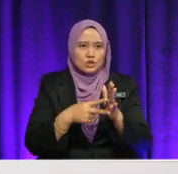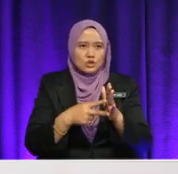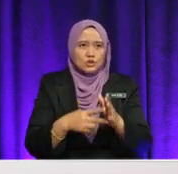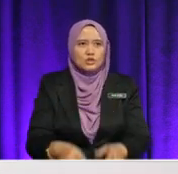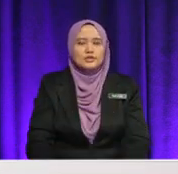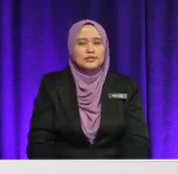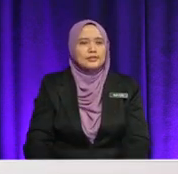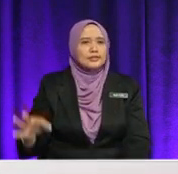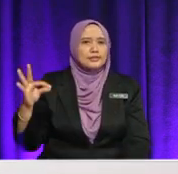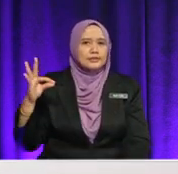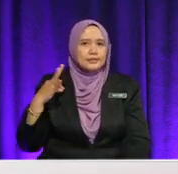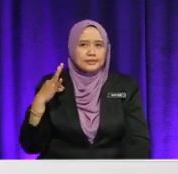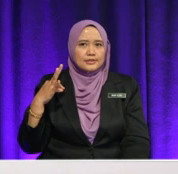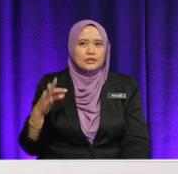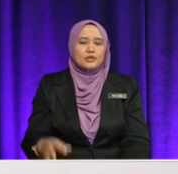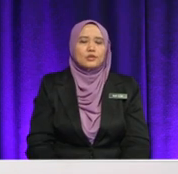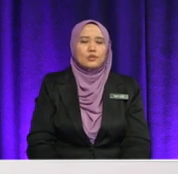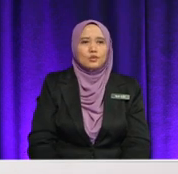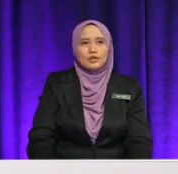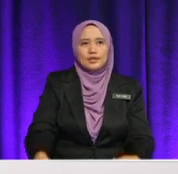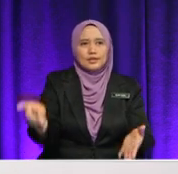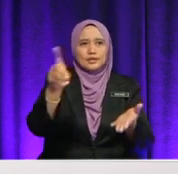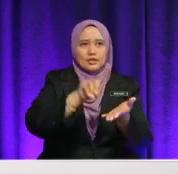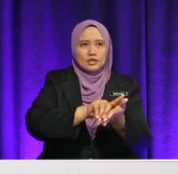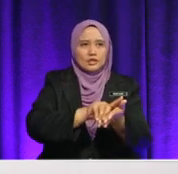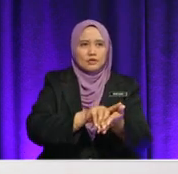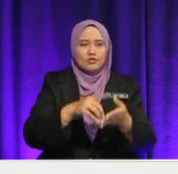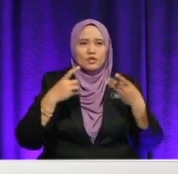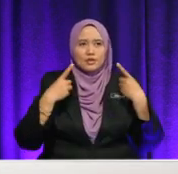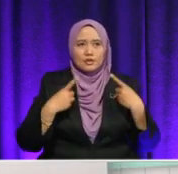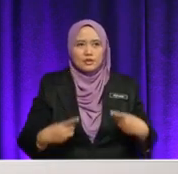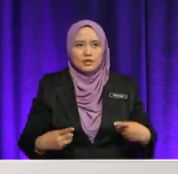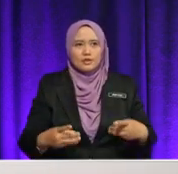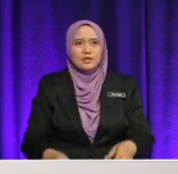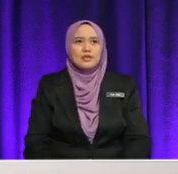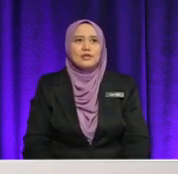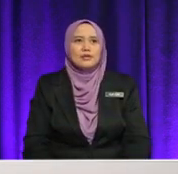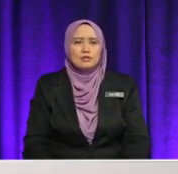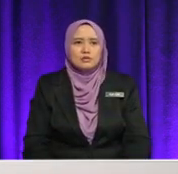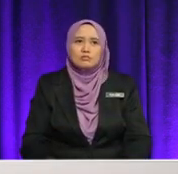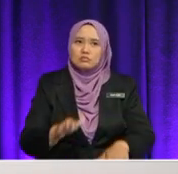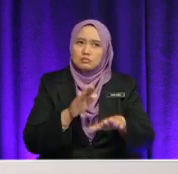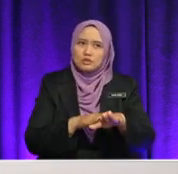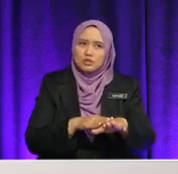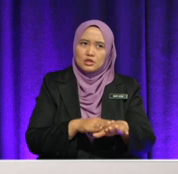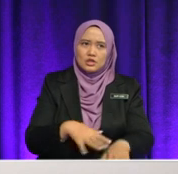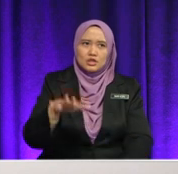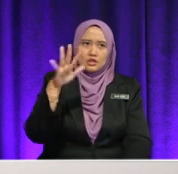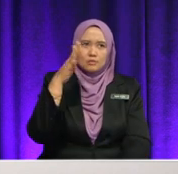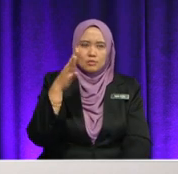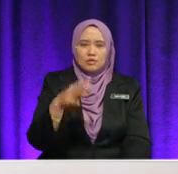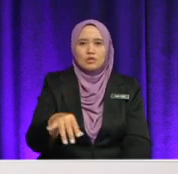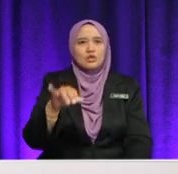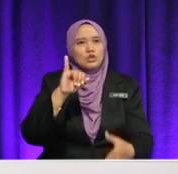disahkan pencalonannya 15 Jun 1955 tadi 1954